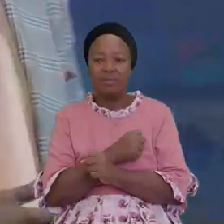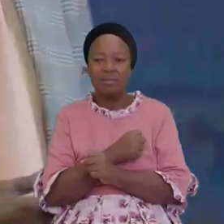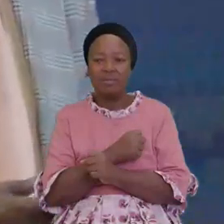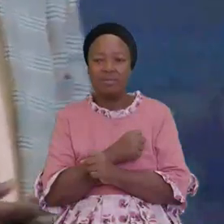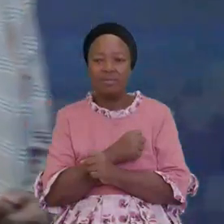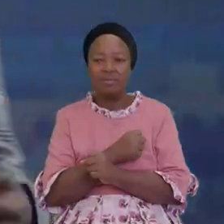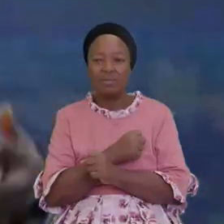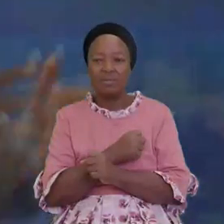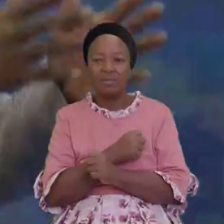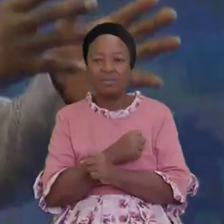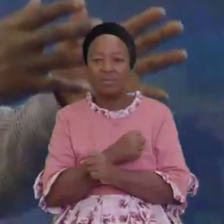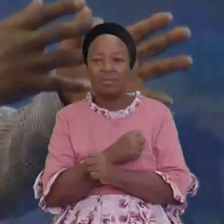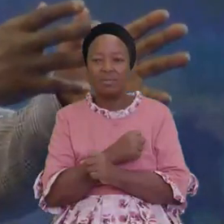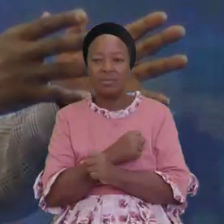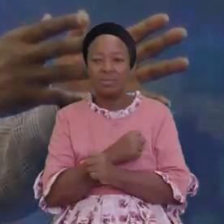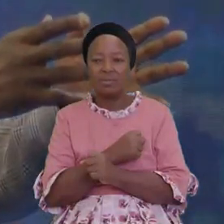amour.